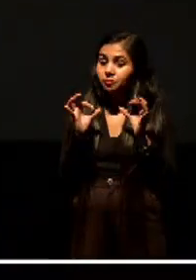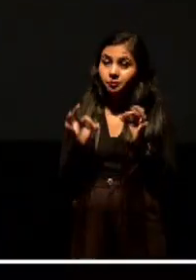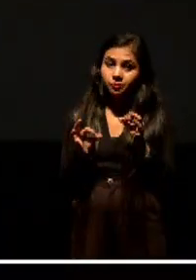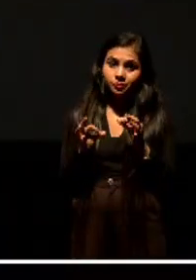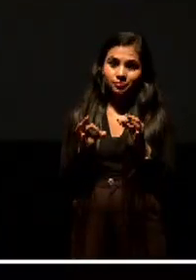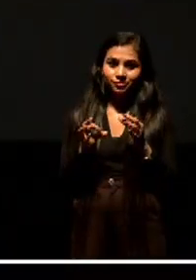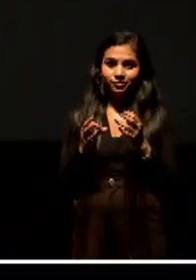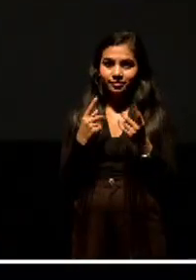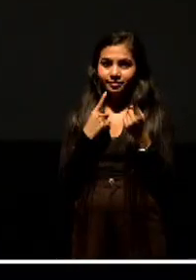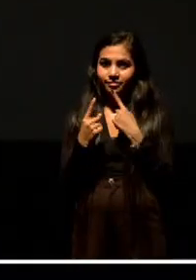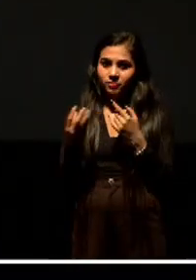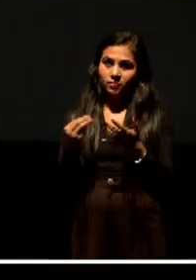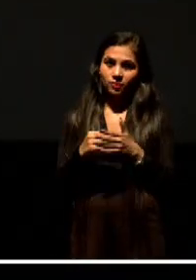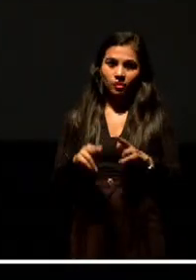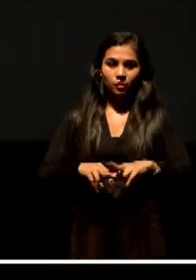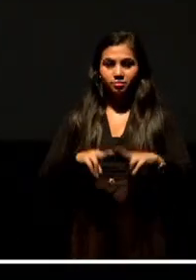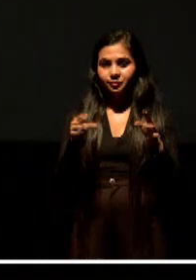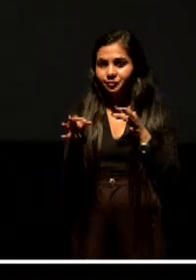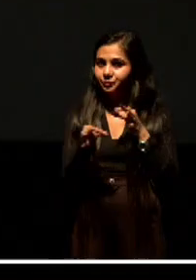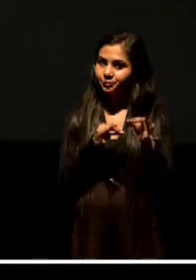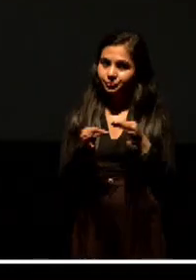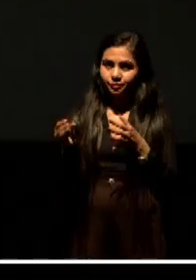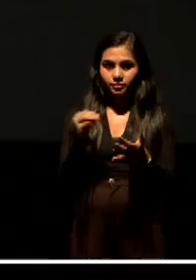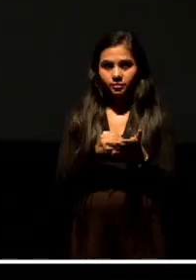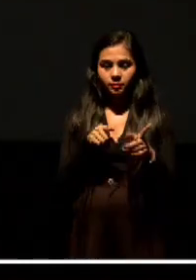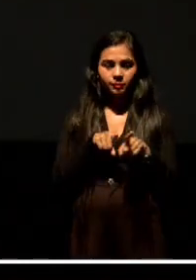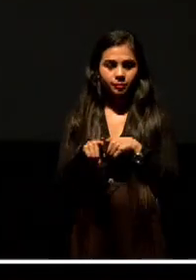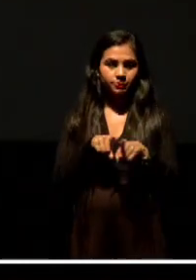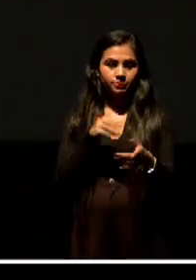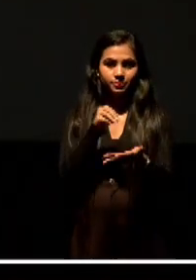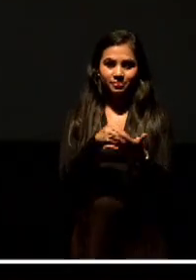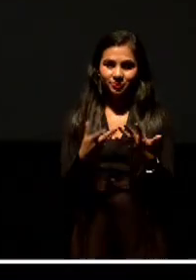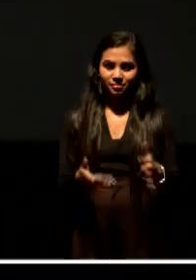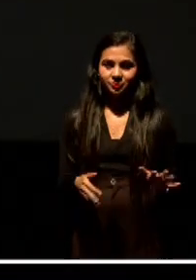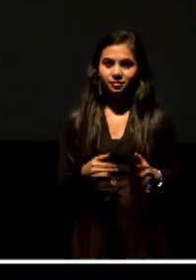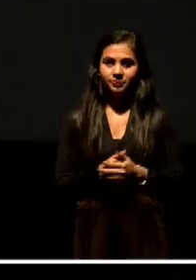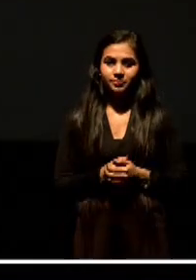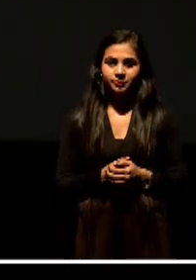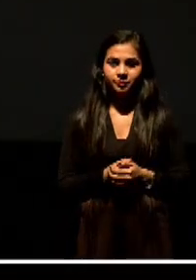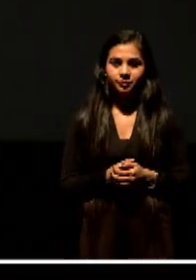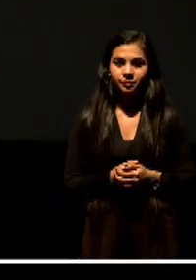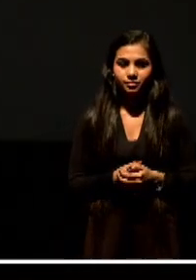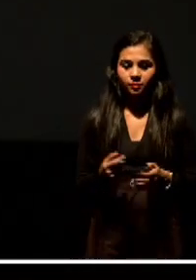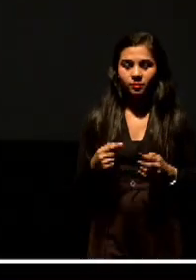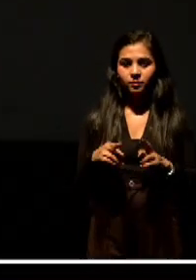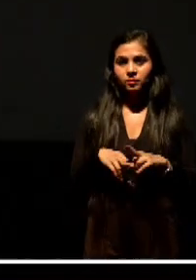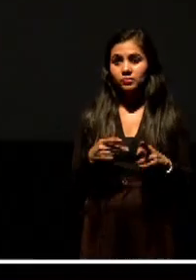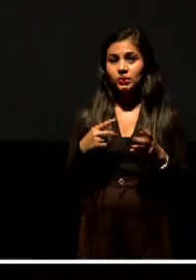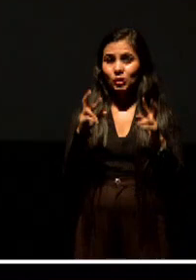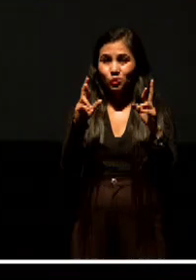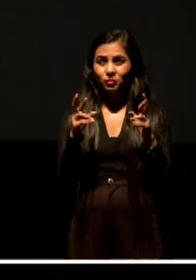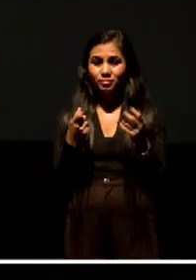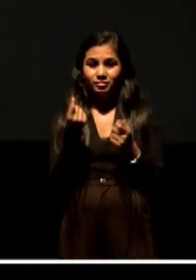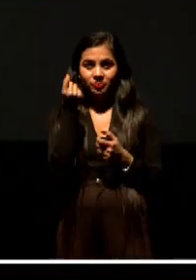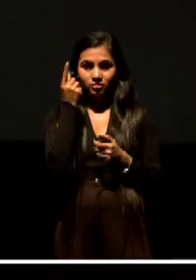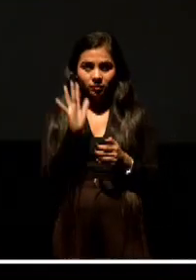पूरा फ्रेमवर्क हमें समझा दिया कि कैसे होना भी चाहिए, और आपने एग्जांपल्स भी दे दिए। तो इससे काफ़ी होप जनरेट हो रही है कि